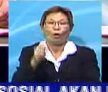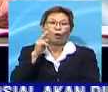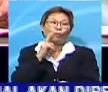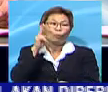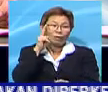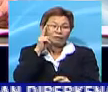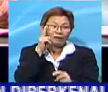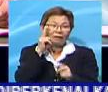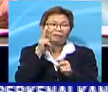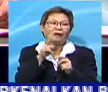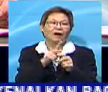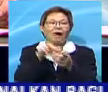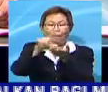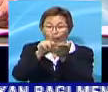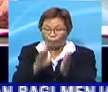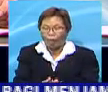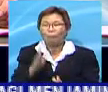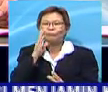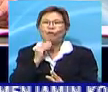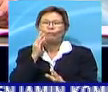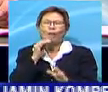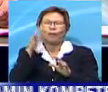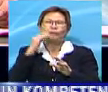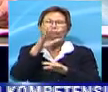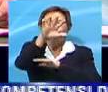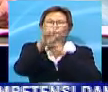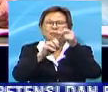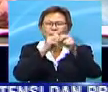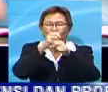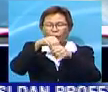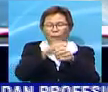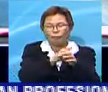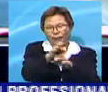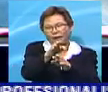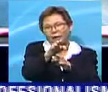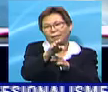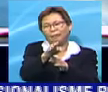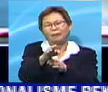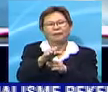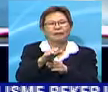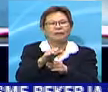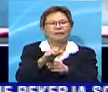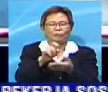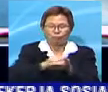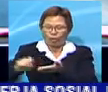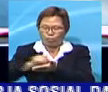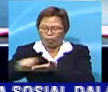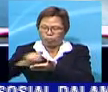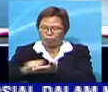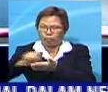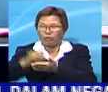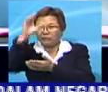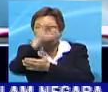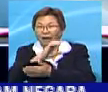Sri John Jaafar, beliau mengabdikan pengalaman selama 50 tahun dalam bidang tersebut menerusi autobiografi Jejak